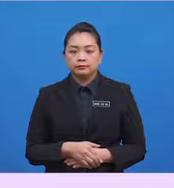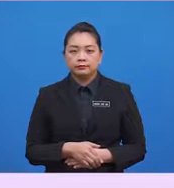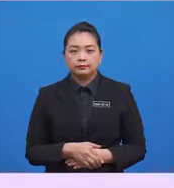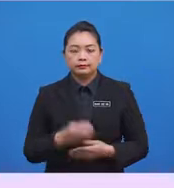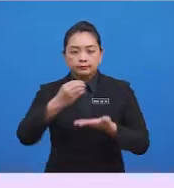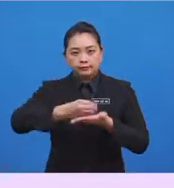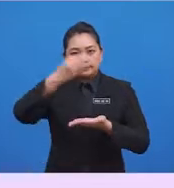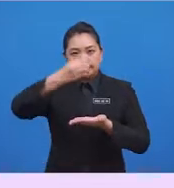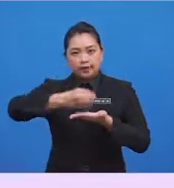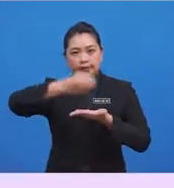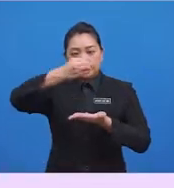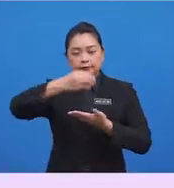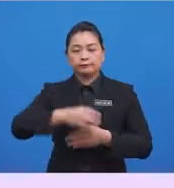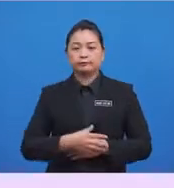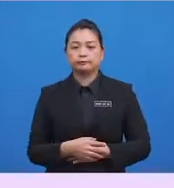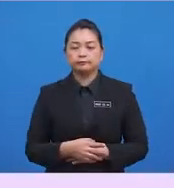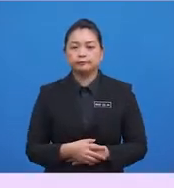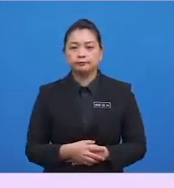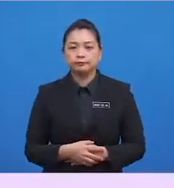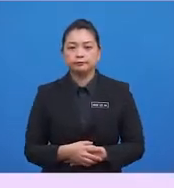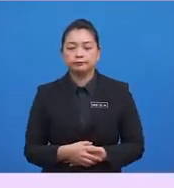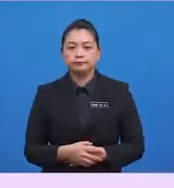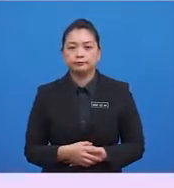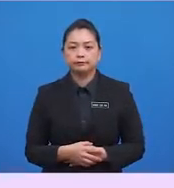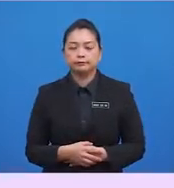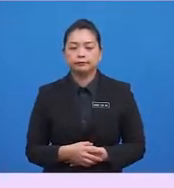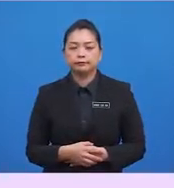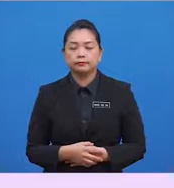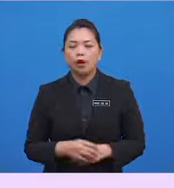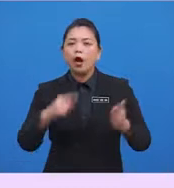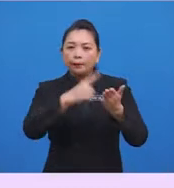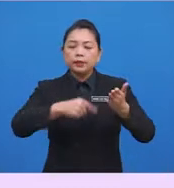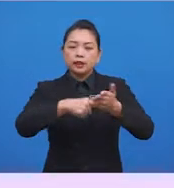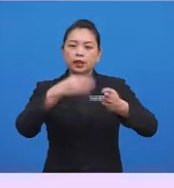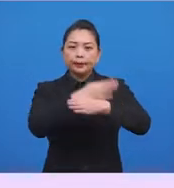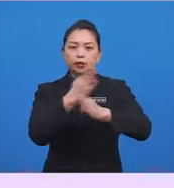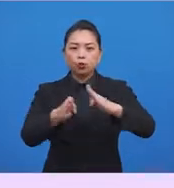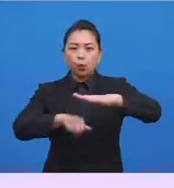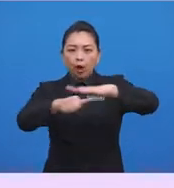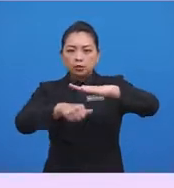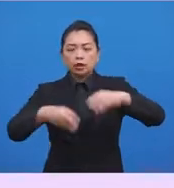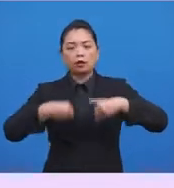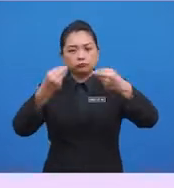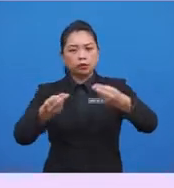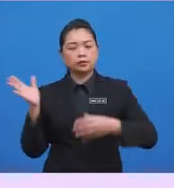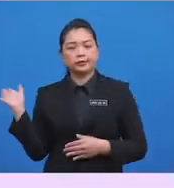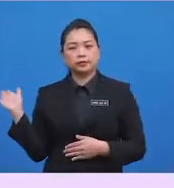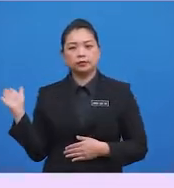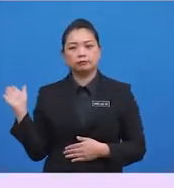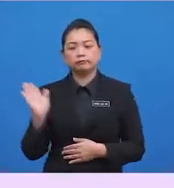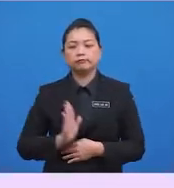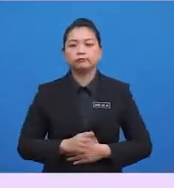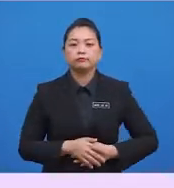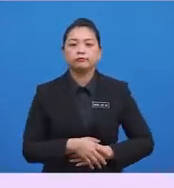silinder. Seterusnya, cikgu akan menerangkan apakah bentuk asas bagi bentuk tiga dimensi